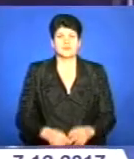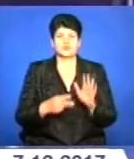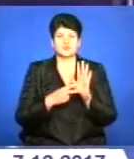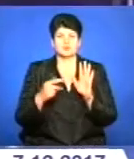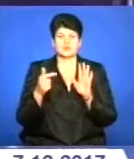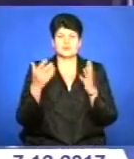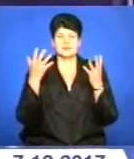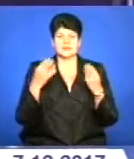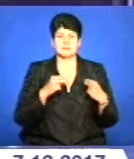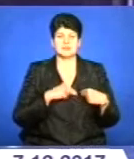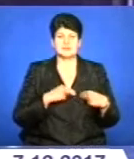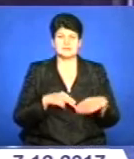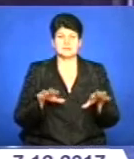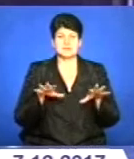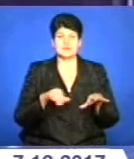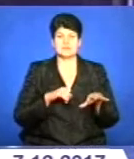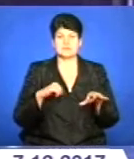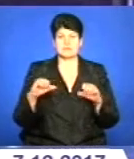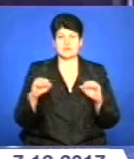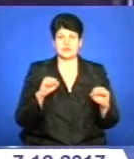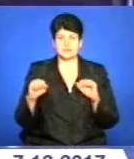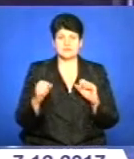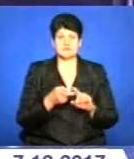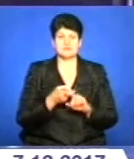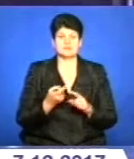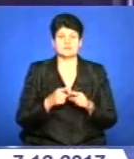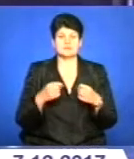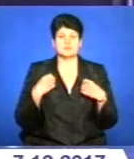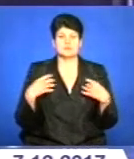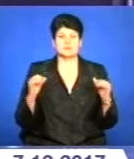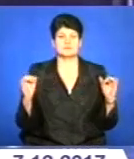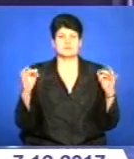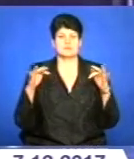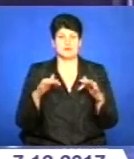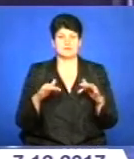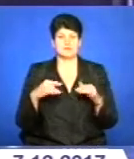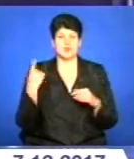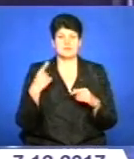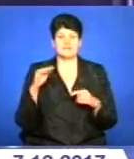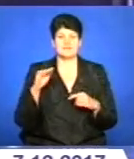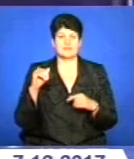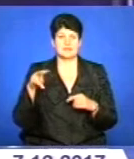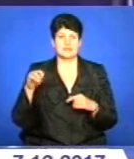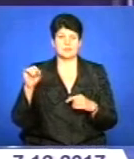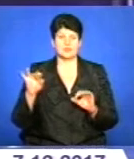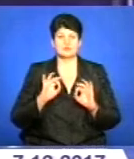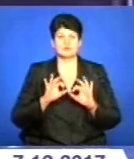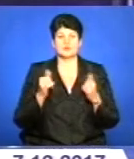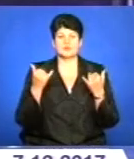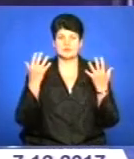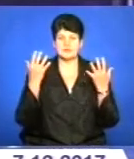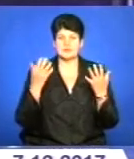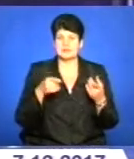Грудня – день працівників місцевого самоврядування. З нагоди свята вони зібралися в обласній філармонії. Розповідають, що сьогодні